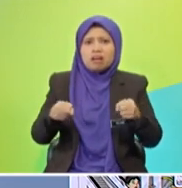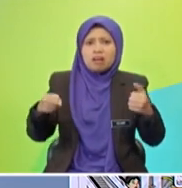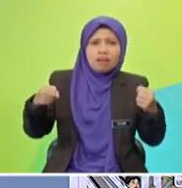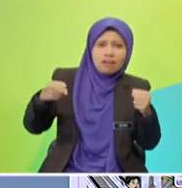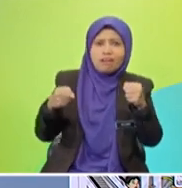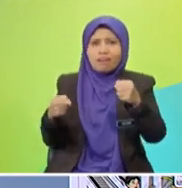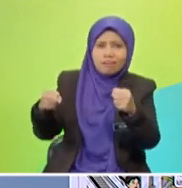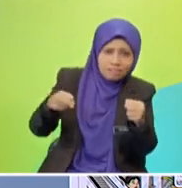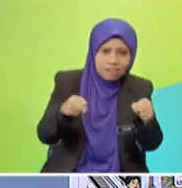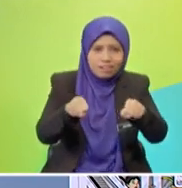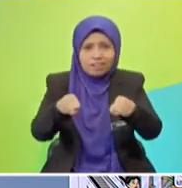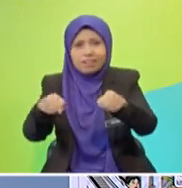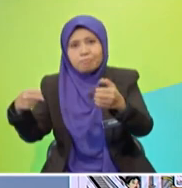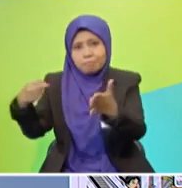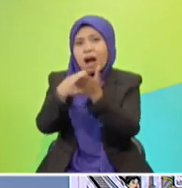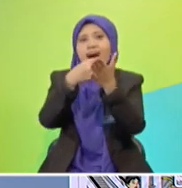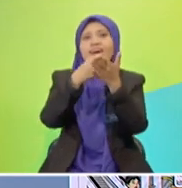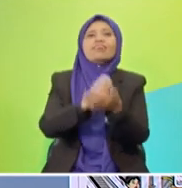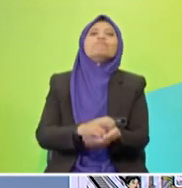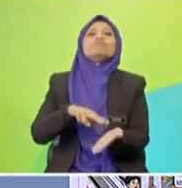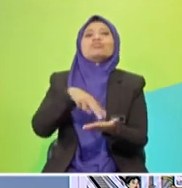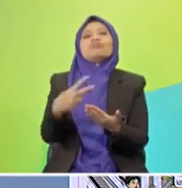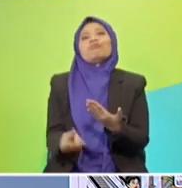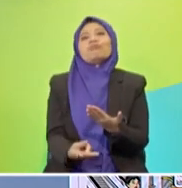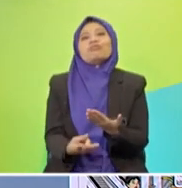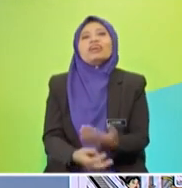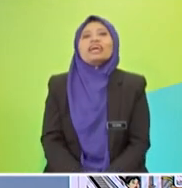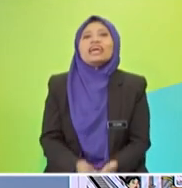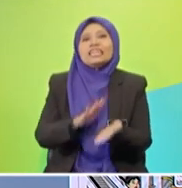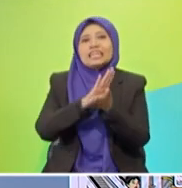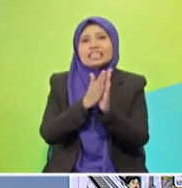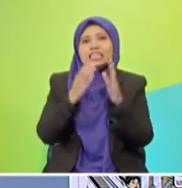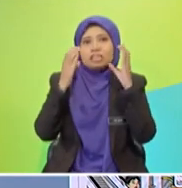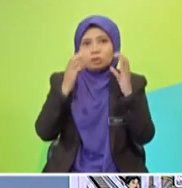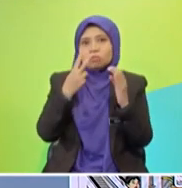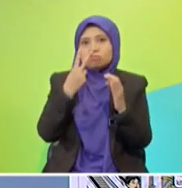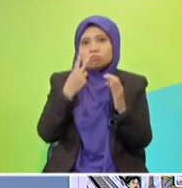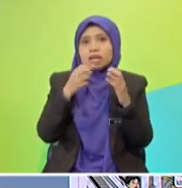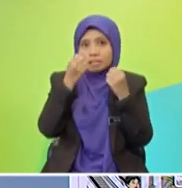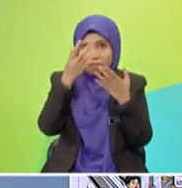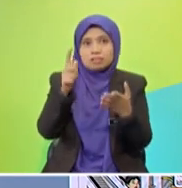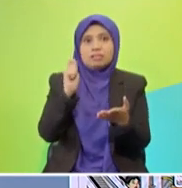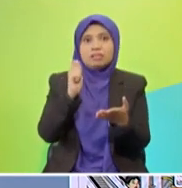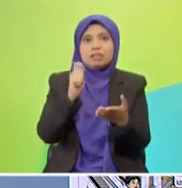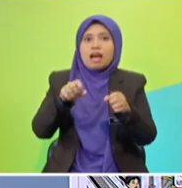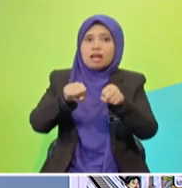jatuh ini boleh mengakibatkan maka saya sebut tadi saya sebut tadi patah tangan luka luka terus